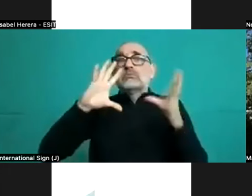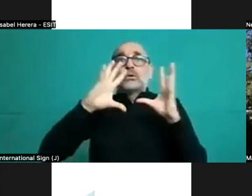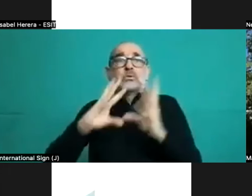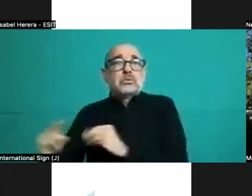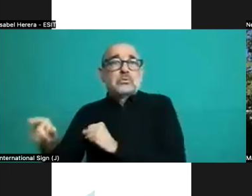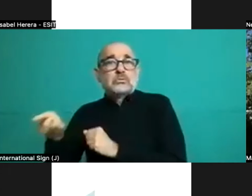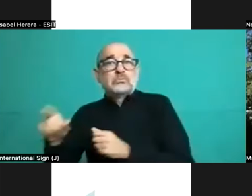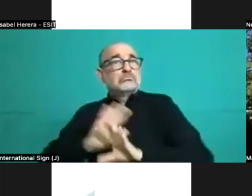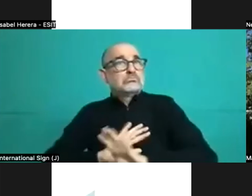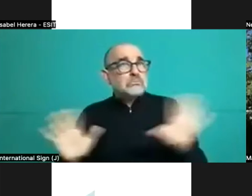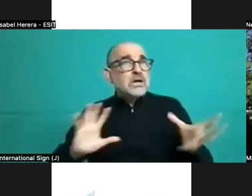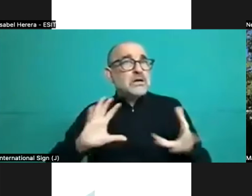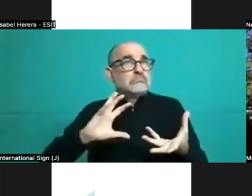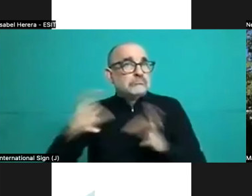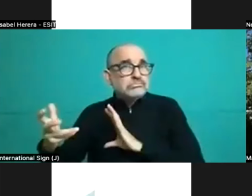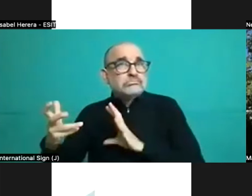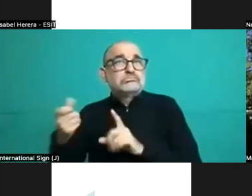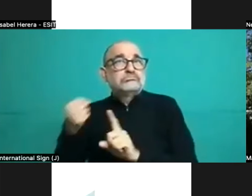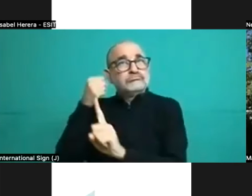faut y travailler.